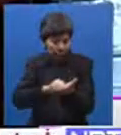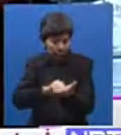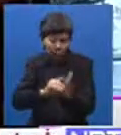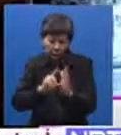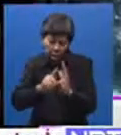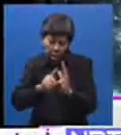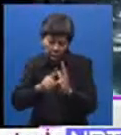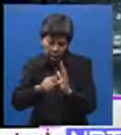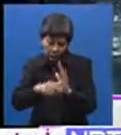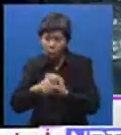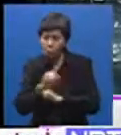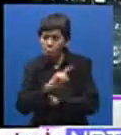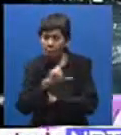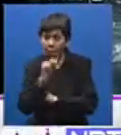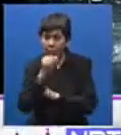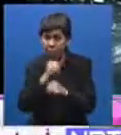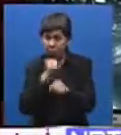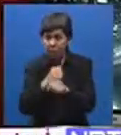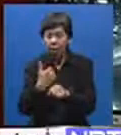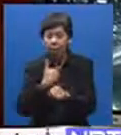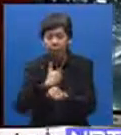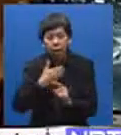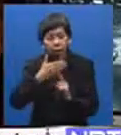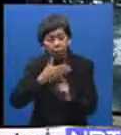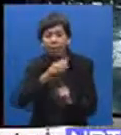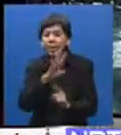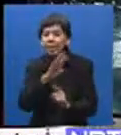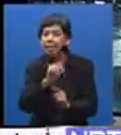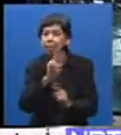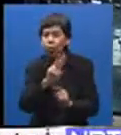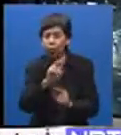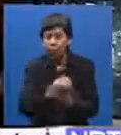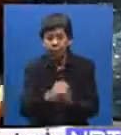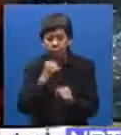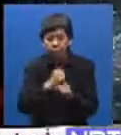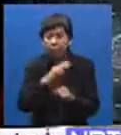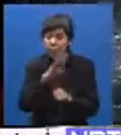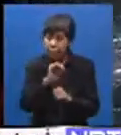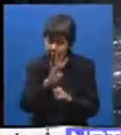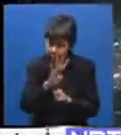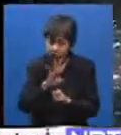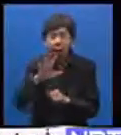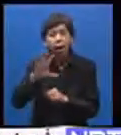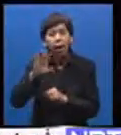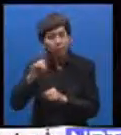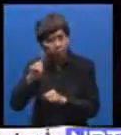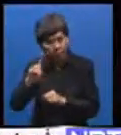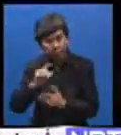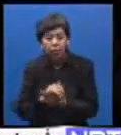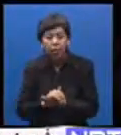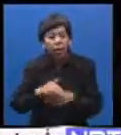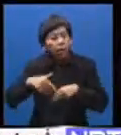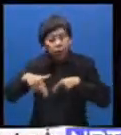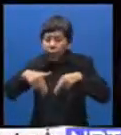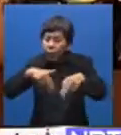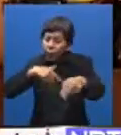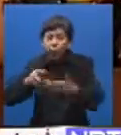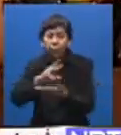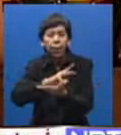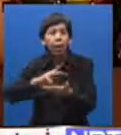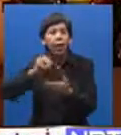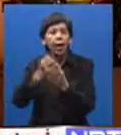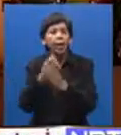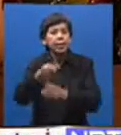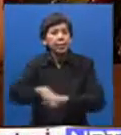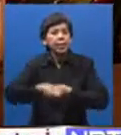านถึง30วันที่ปากซอยพหลโยธิน42 44 51และทางเดินเท้าหน้ามหาวิทยาลั